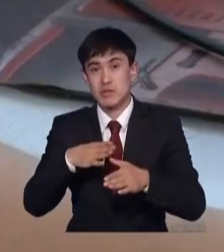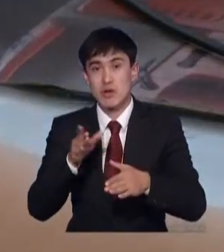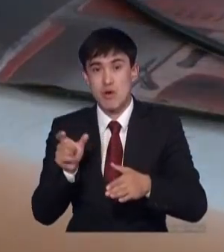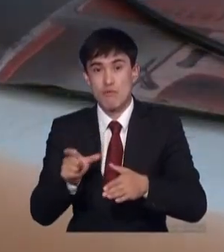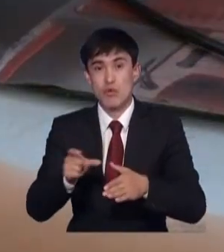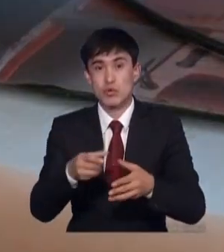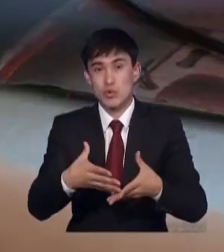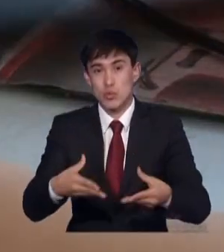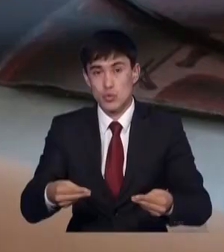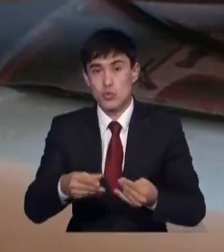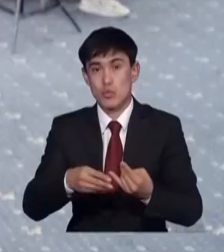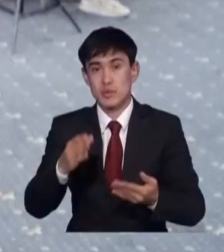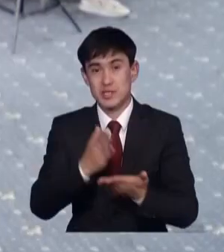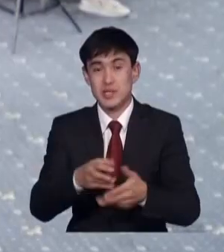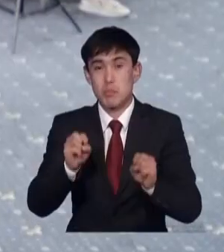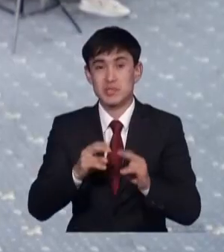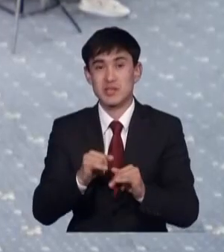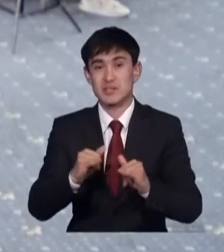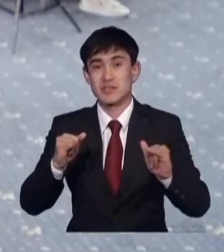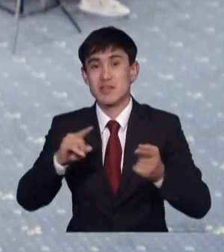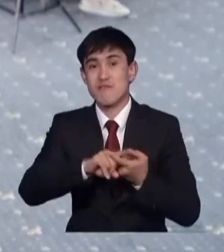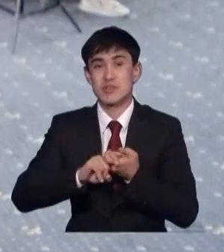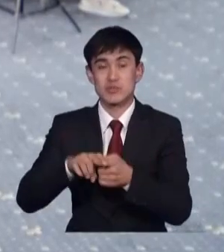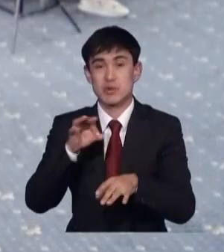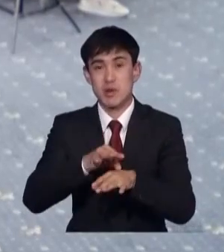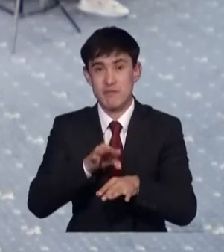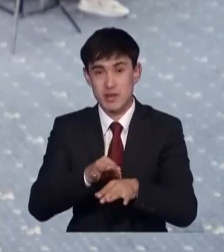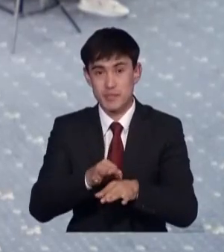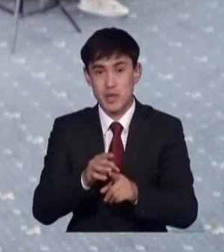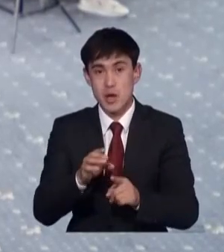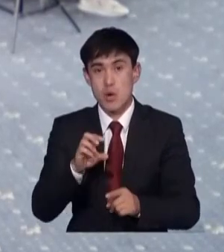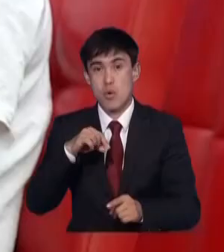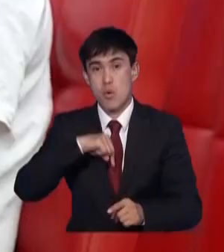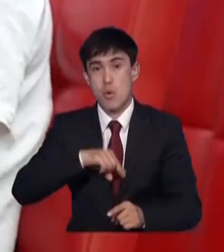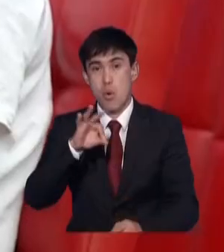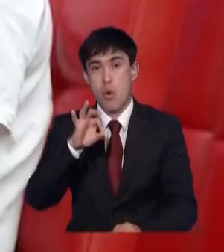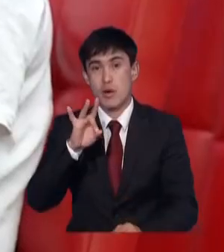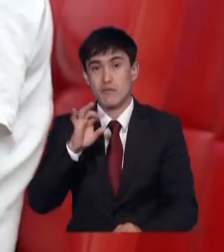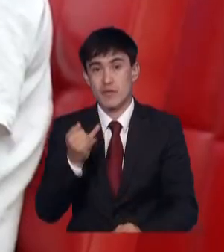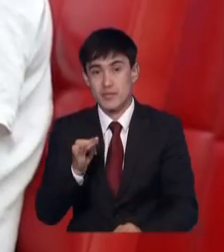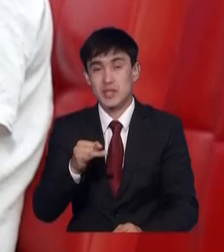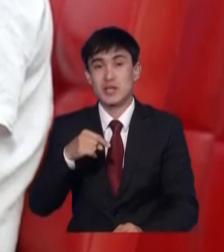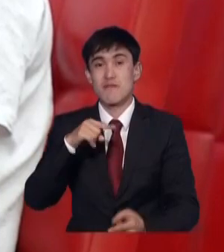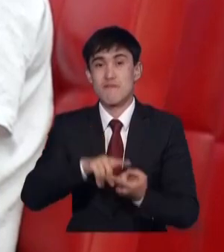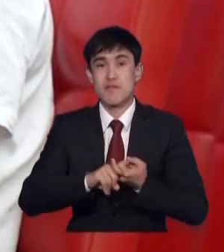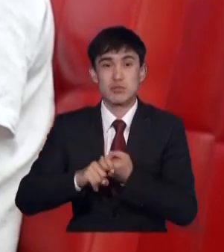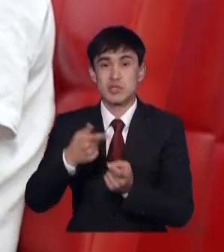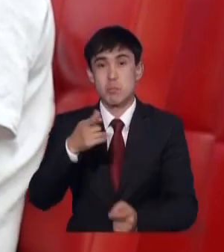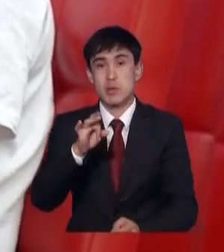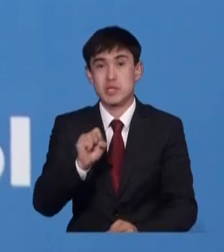вод с грунтовыми возникает риск развития инфекционных заболеваний особенно острая кишечная инфекци вирусного